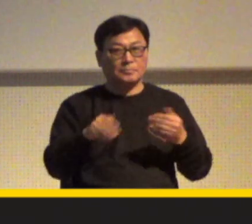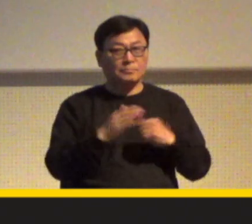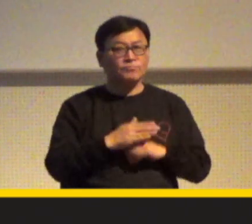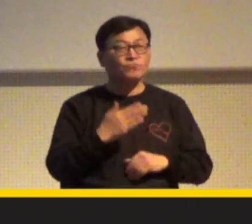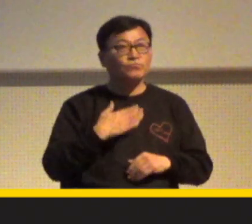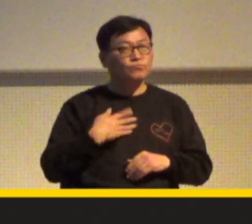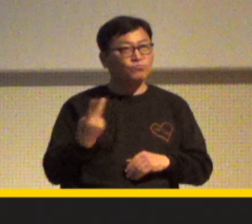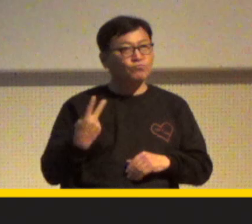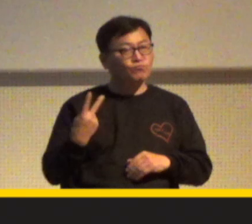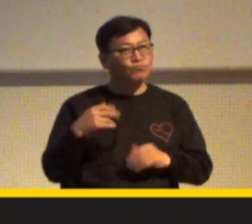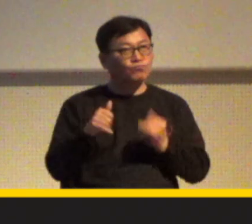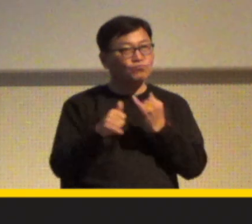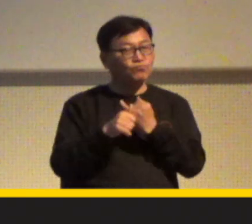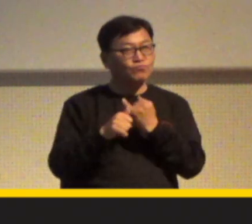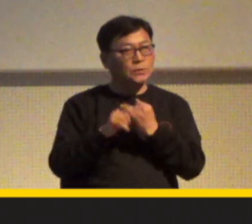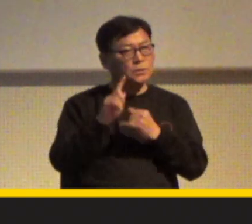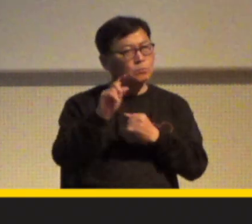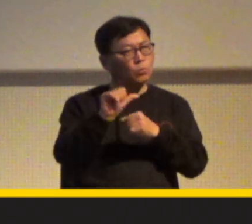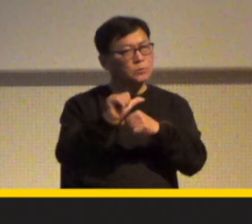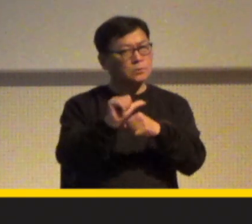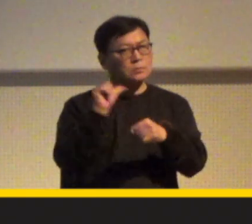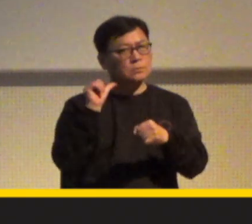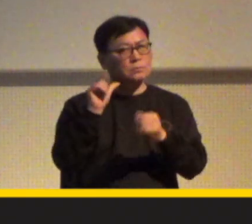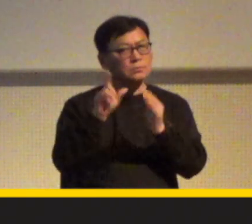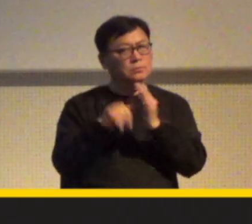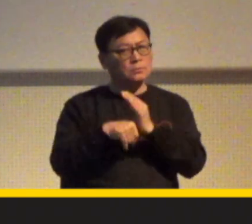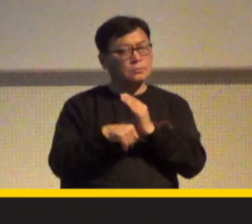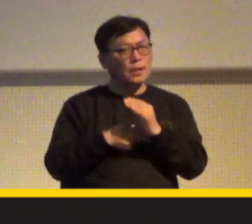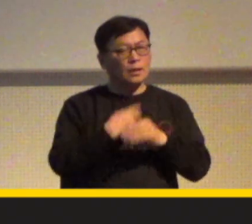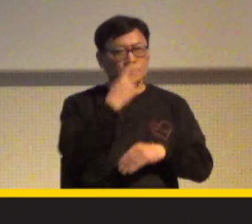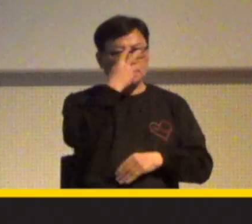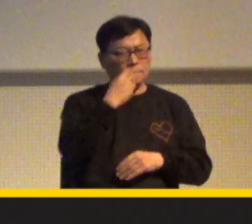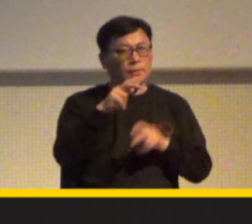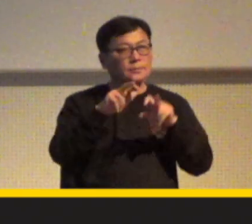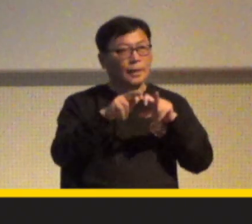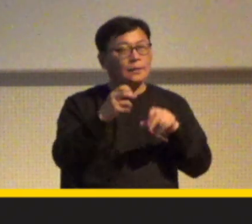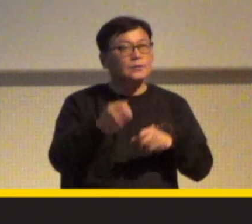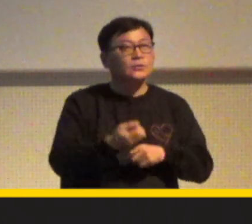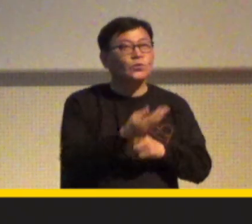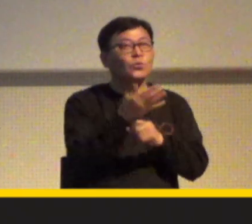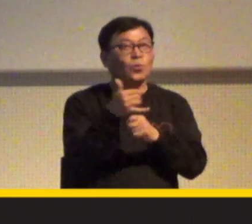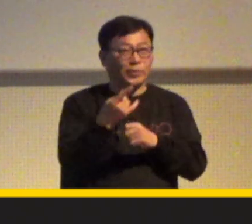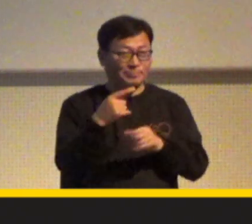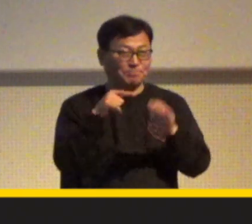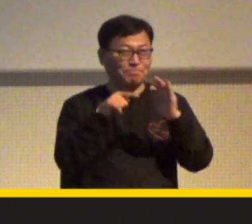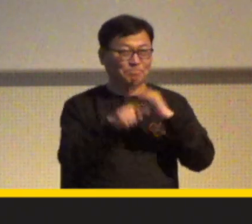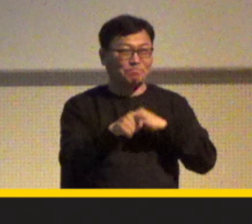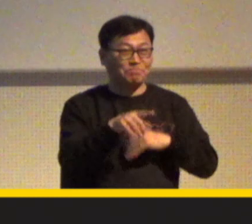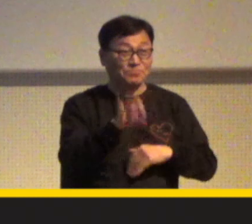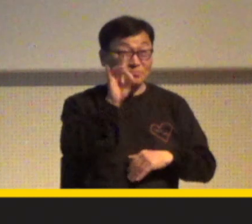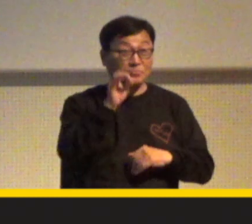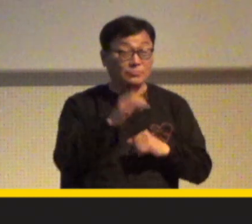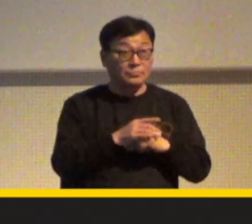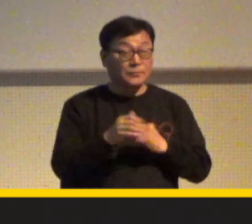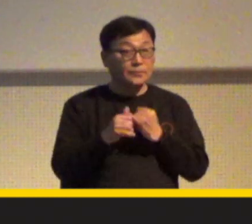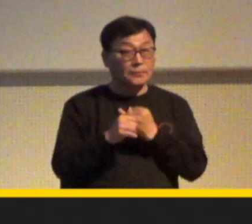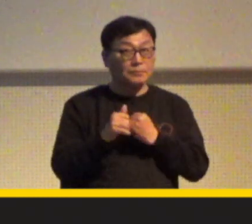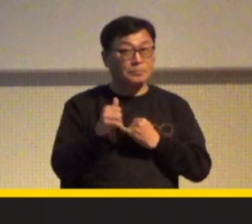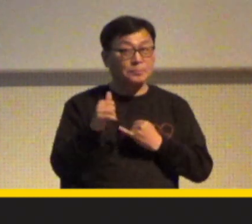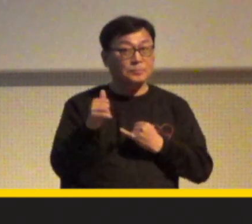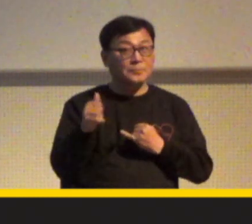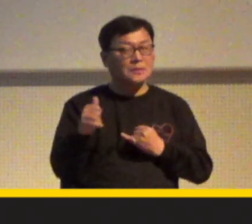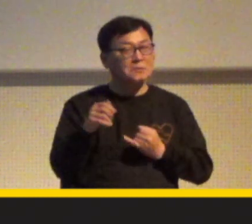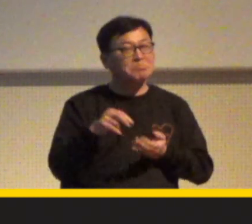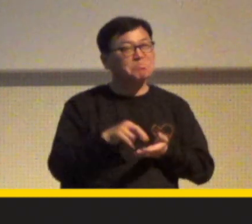저희는 15년 전쯤에 시각장애인 선교회를 가게 되었습니다. 남편이